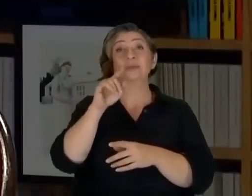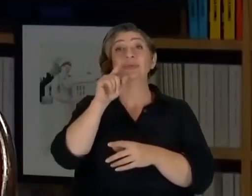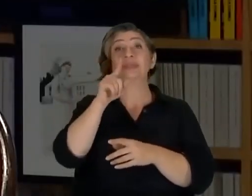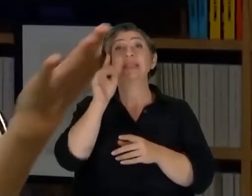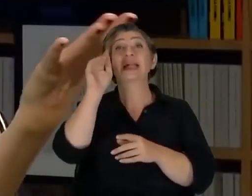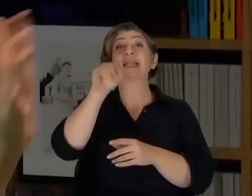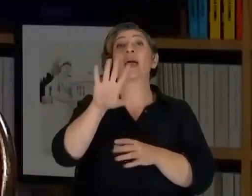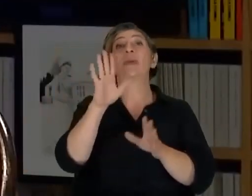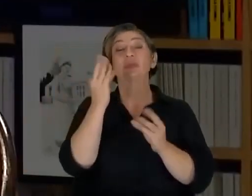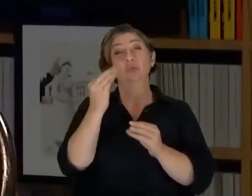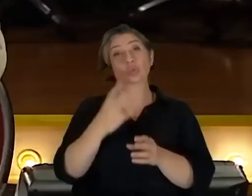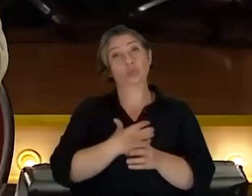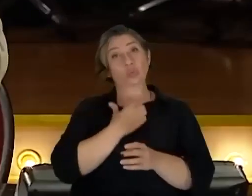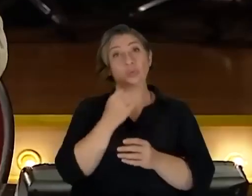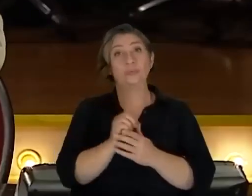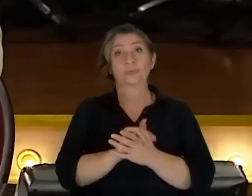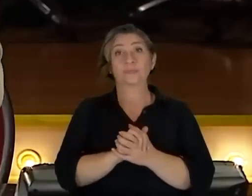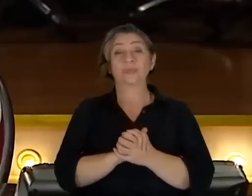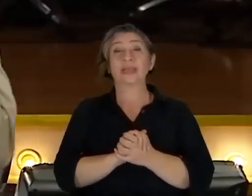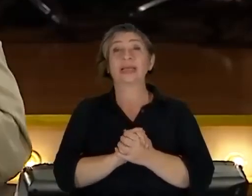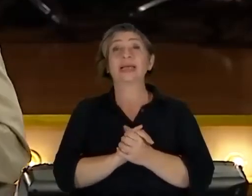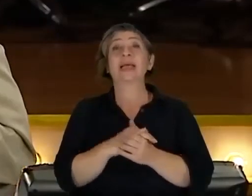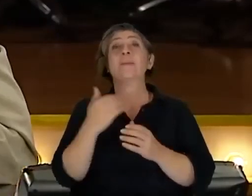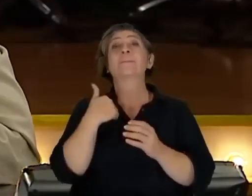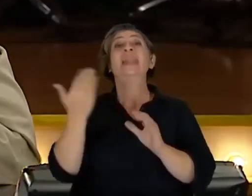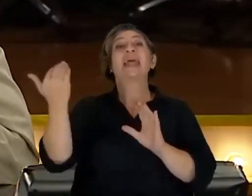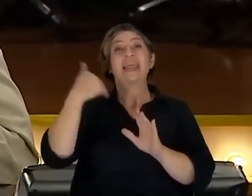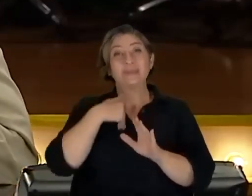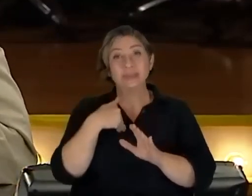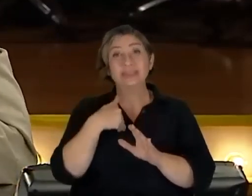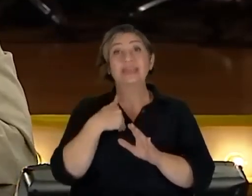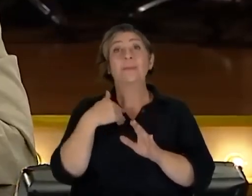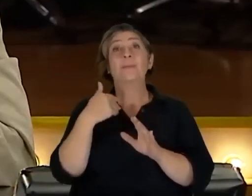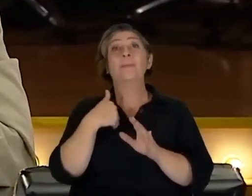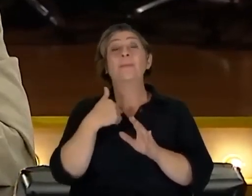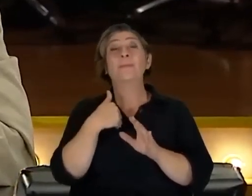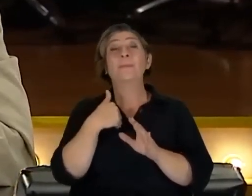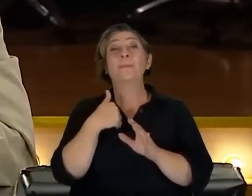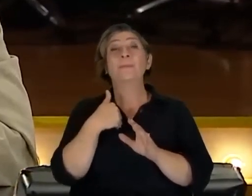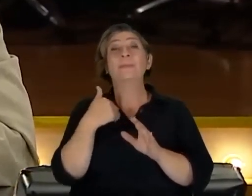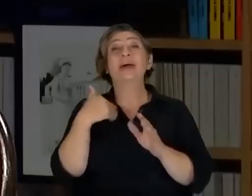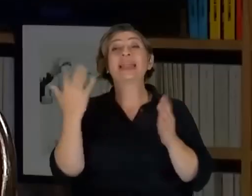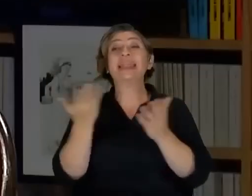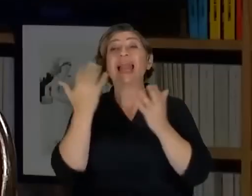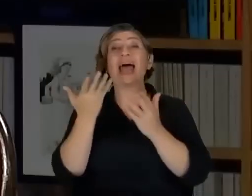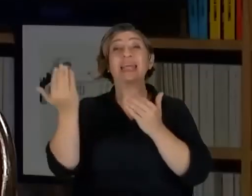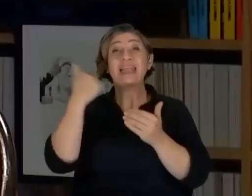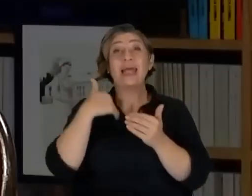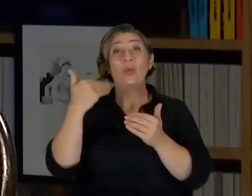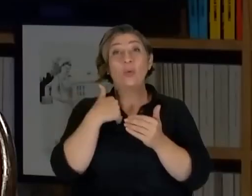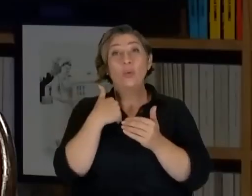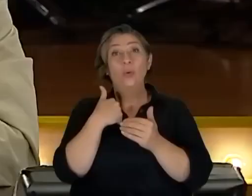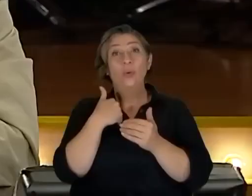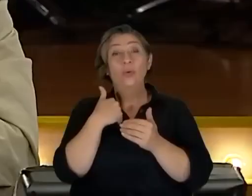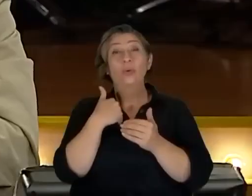yani. Size ulaşmaması çok üzücü. Hı? Size bana ulaşmıştır. Bana ulaşmıştır. Yok, bana ulaşmadı ne, galiba. Ne deli üzücü. Dolu şeyler ulaştı. Ulaştı